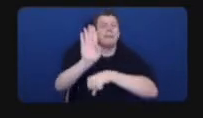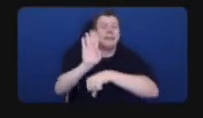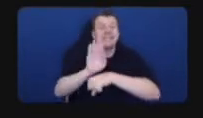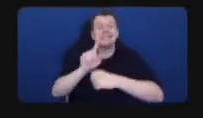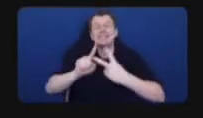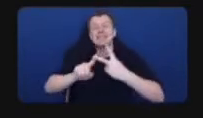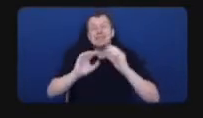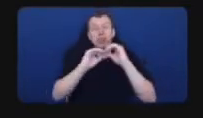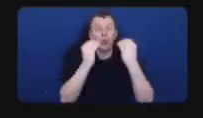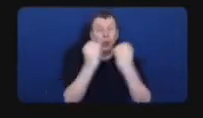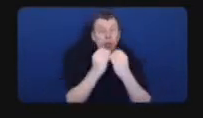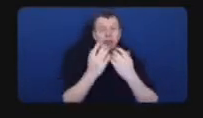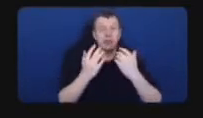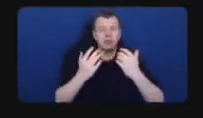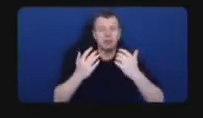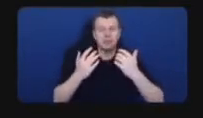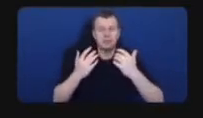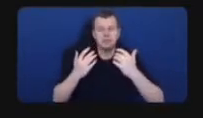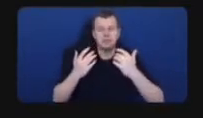些规定是什